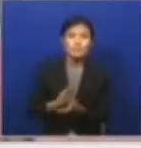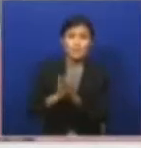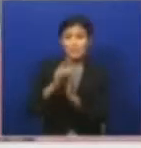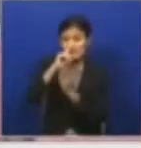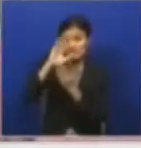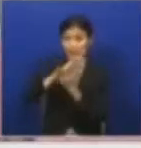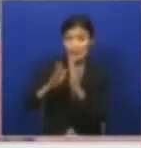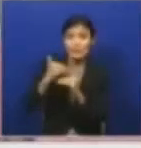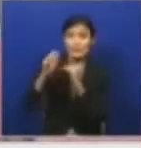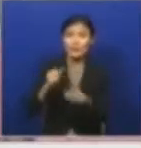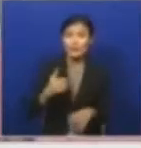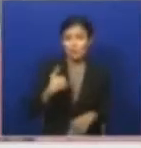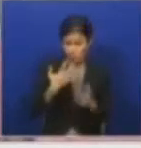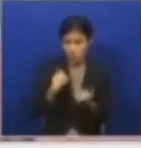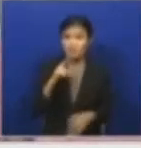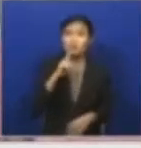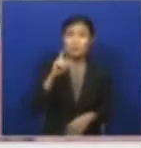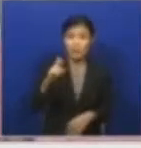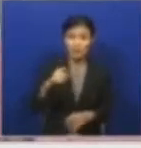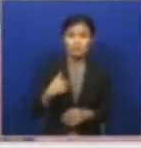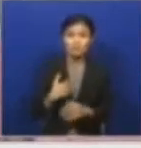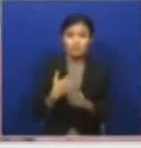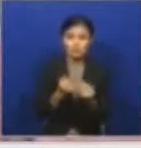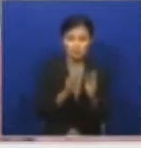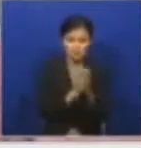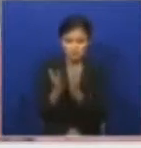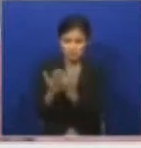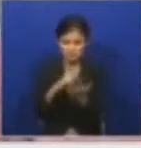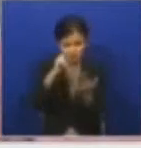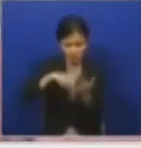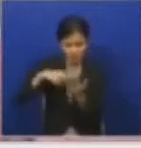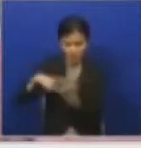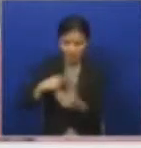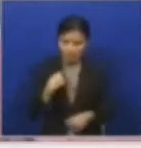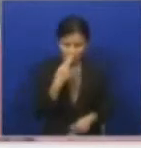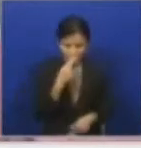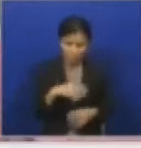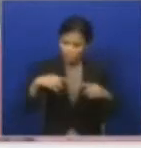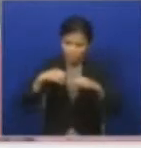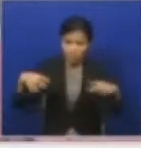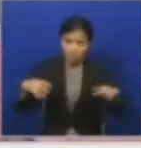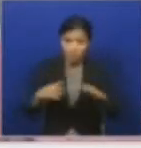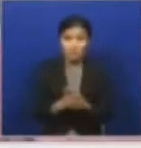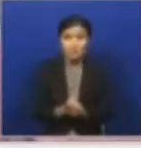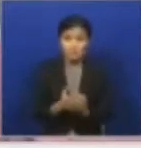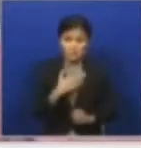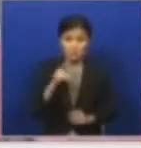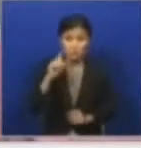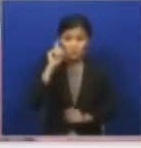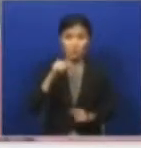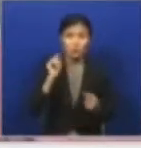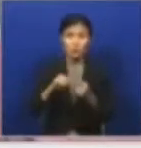พราะว่าผมอ่านทั้งสองเล่มนี้มันไม่ตอบคำถามที่เป็นรูปธรรมที่อยู่ในพื้น